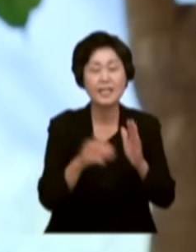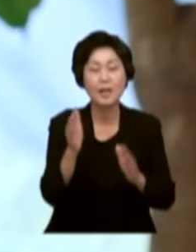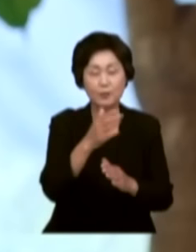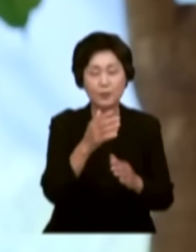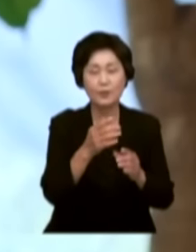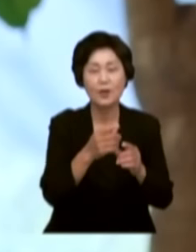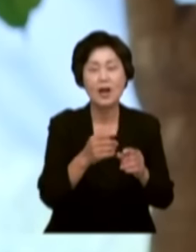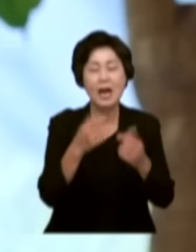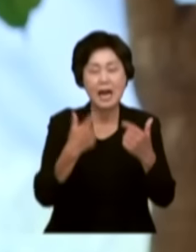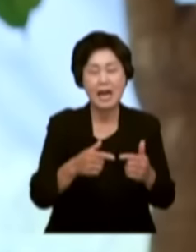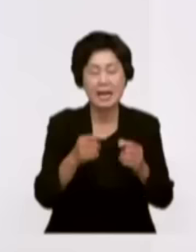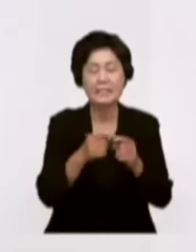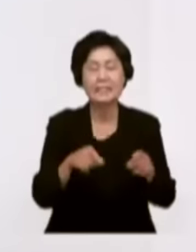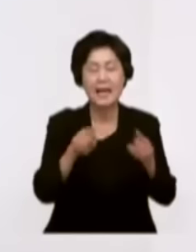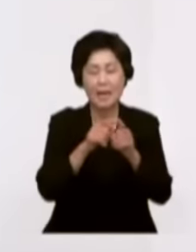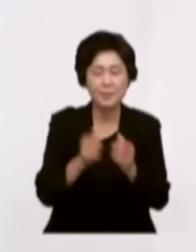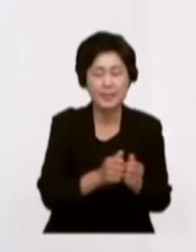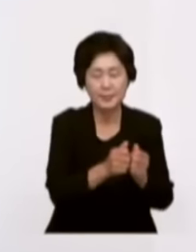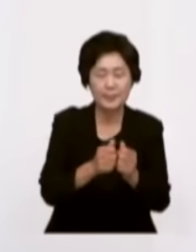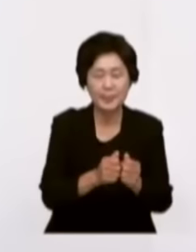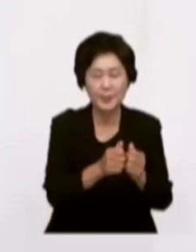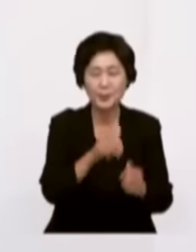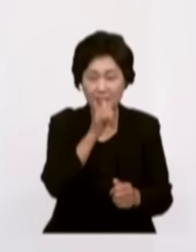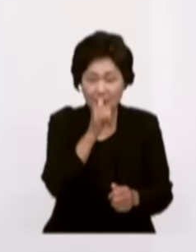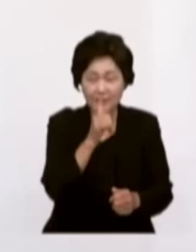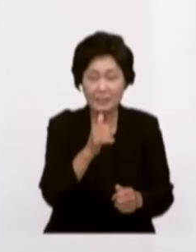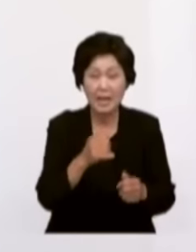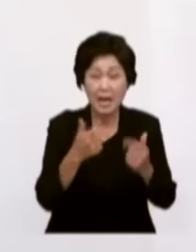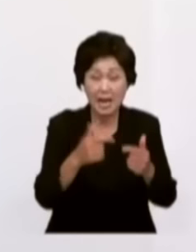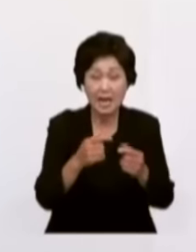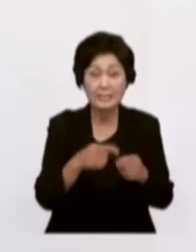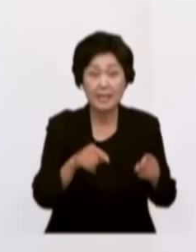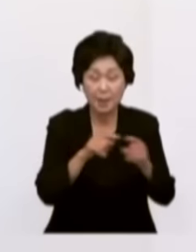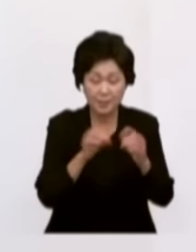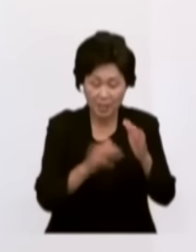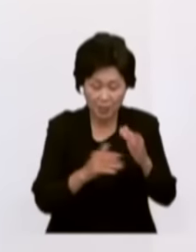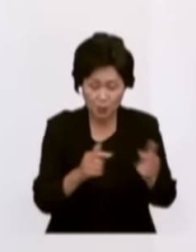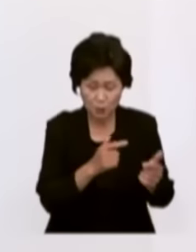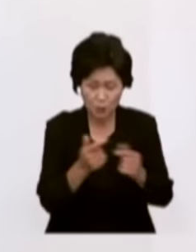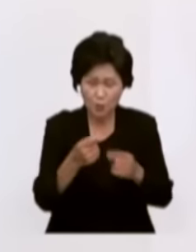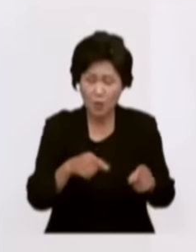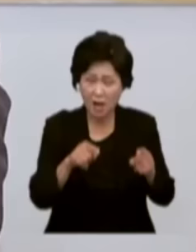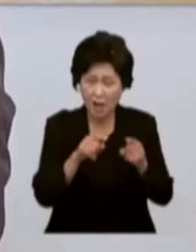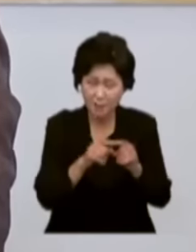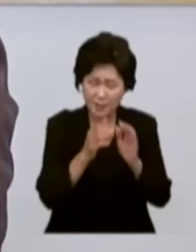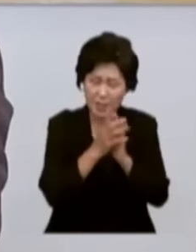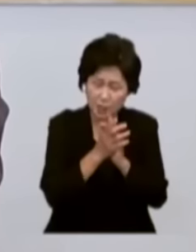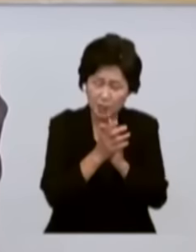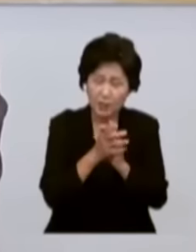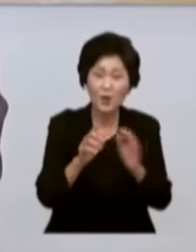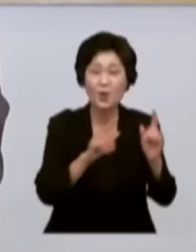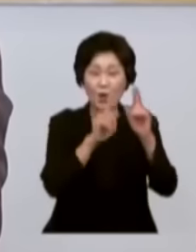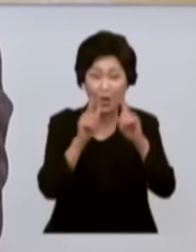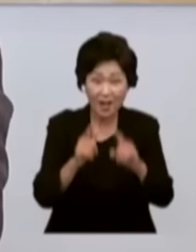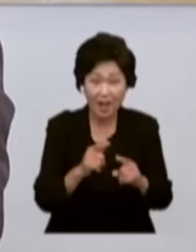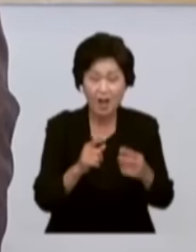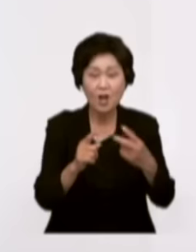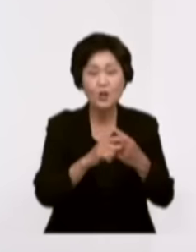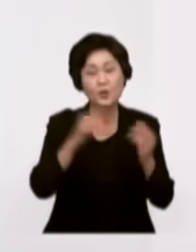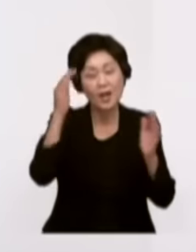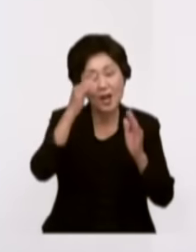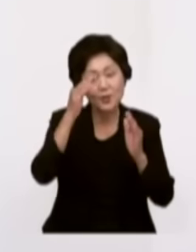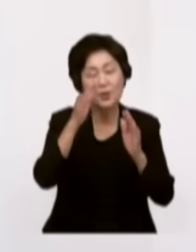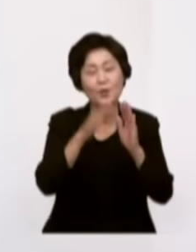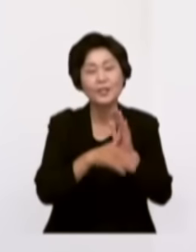그래요? 대형교회가 되는 그 과정까지 늘 함께 성도들과 함께 호흡하고 기도하면서 아니 중학교 때부터 친구라고요? 예,